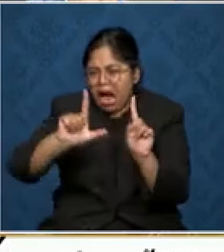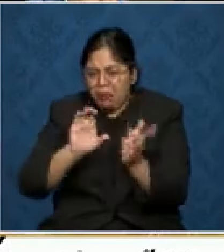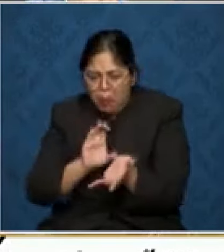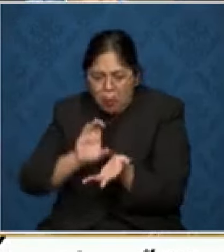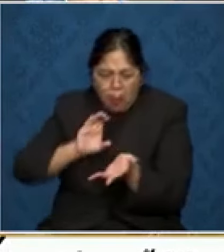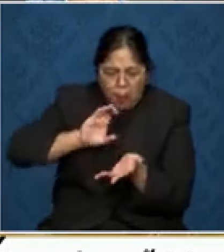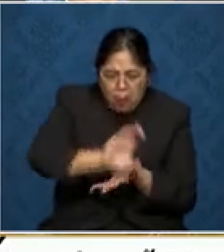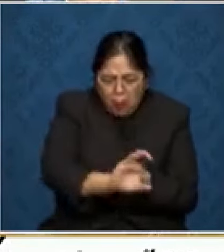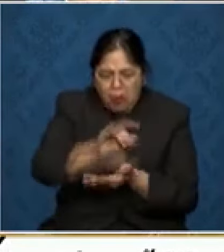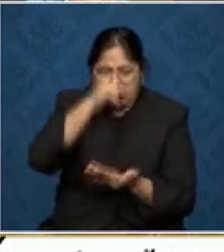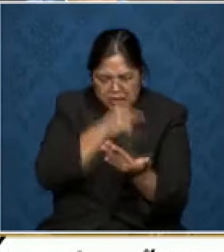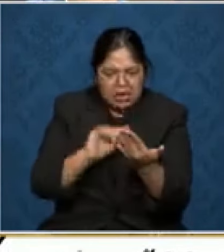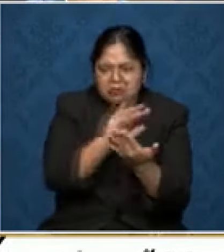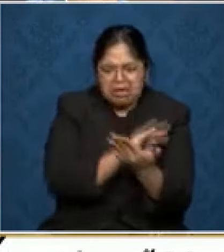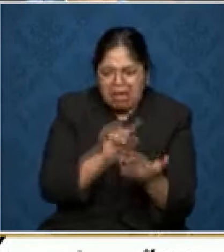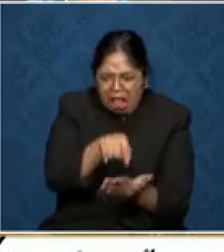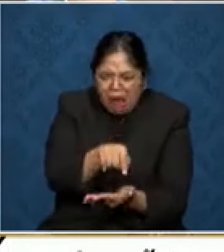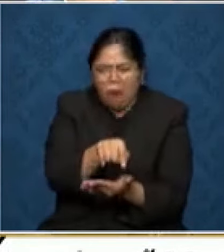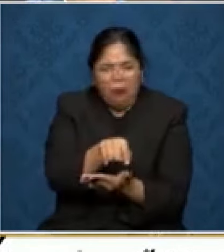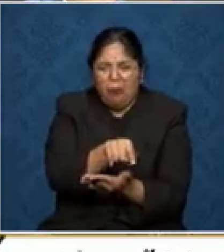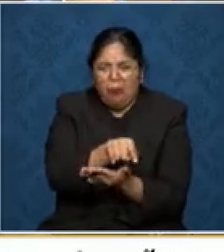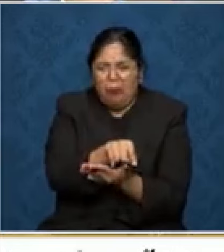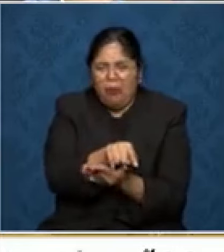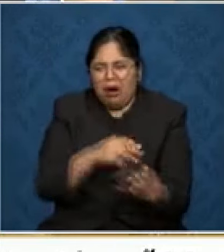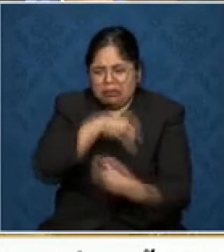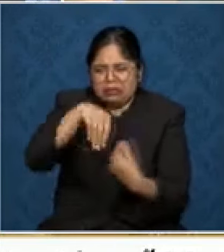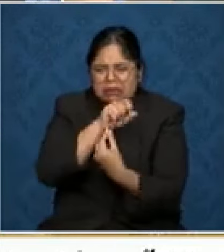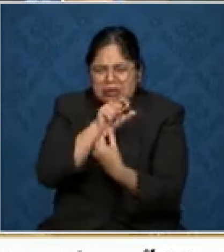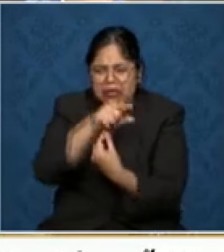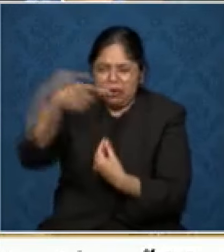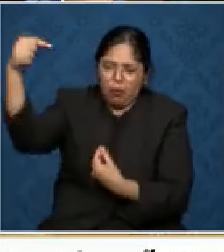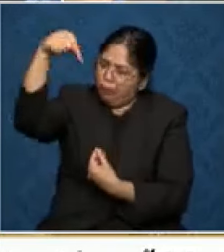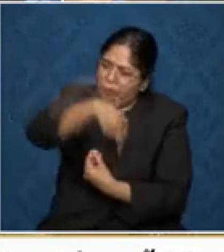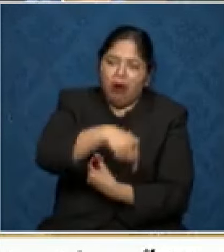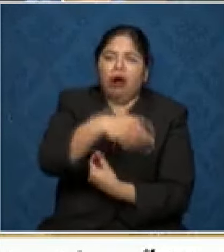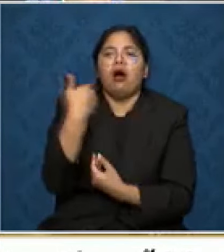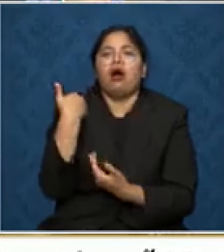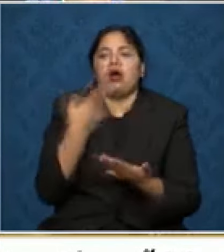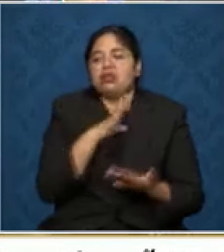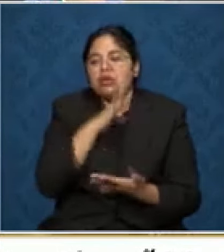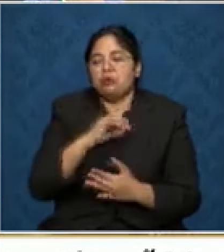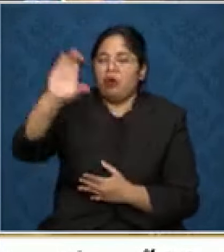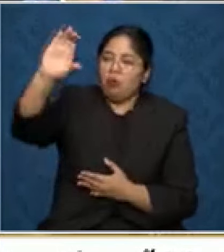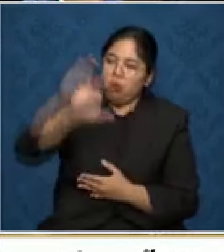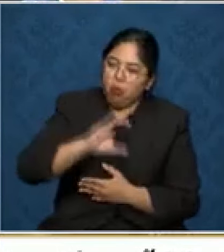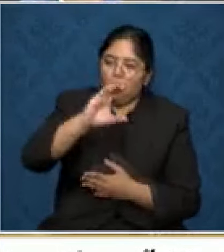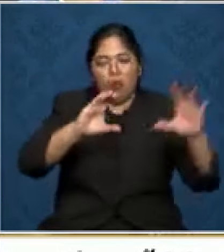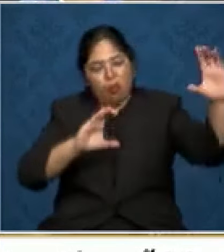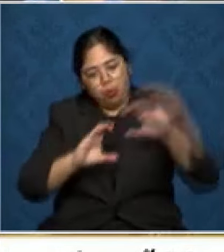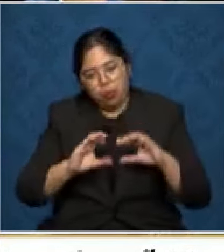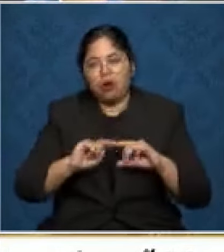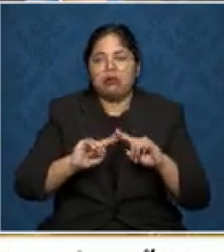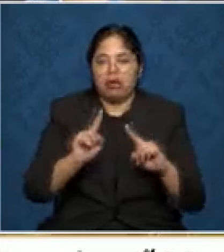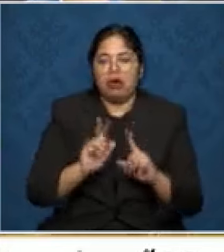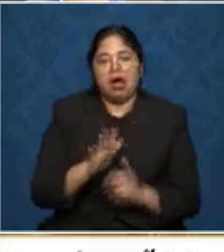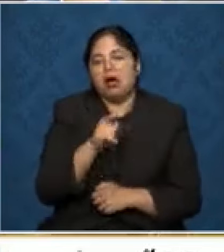กำลังวิกฤตแต่ถ้าเขจะมาก็แปลว่าเขาไม่เชื่อนายกแต่เขเชื่อ